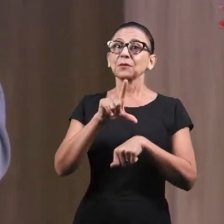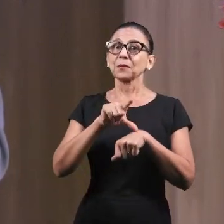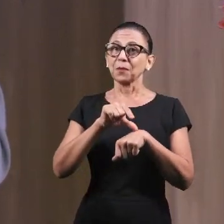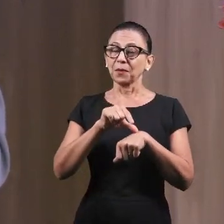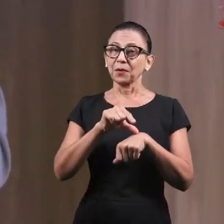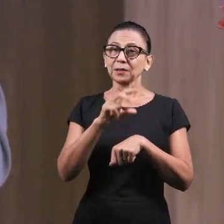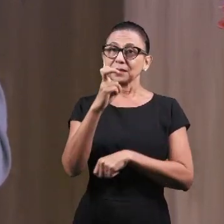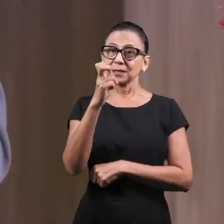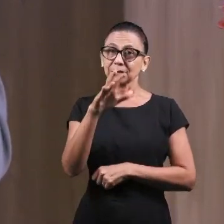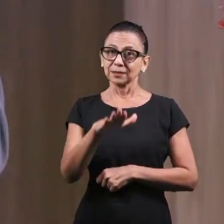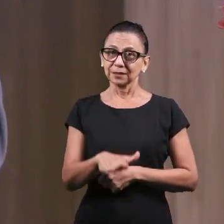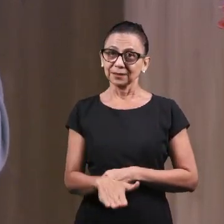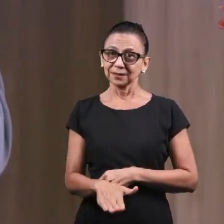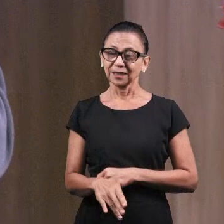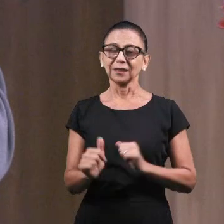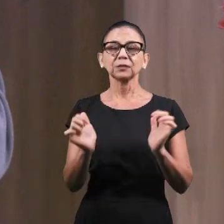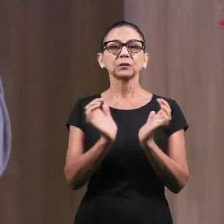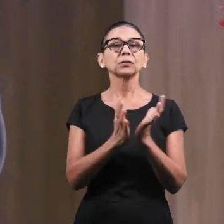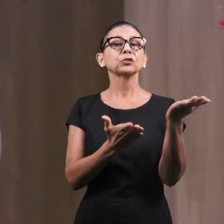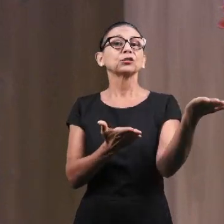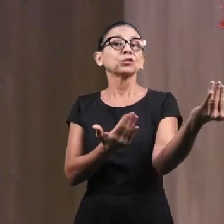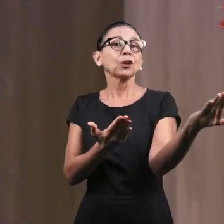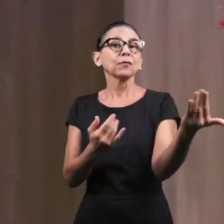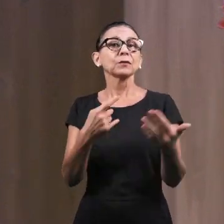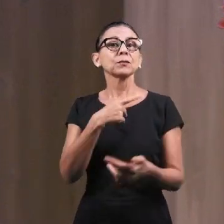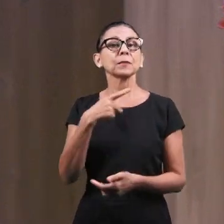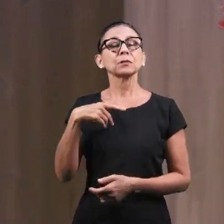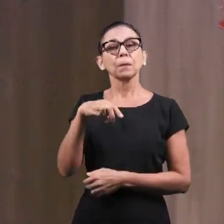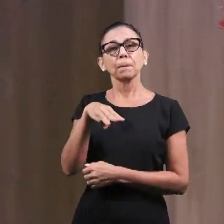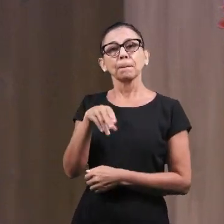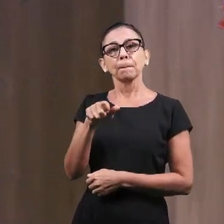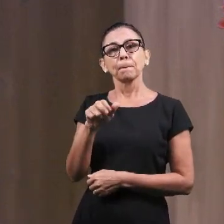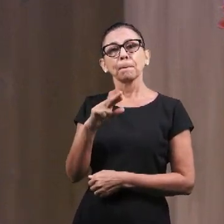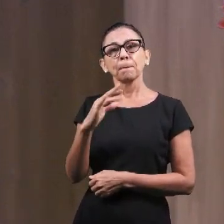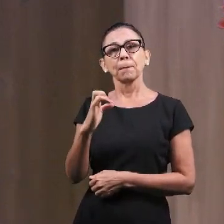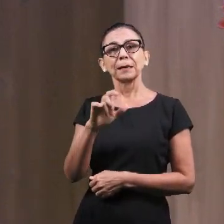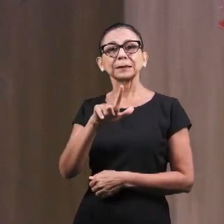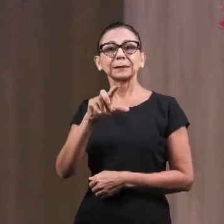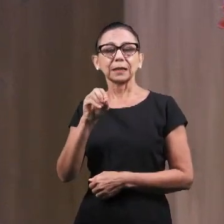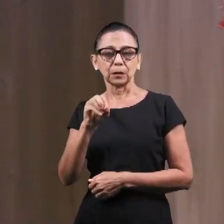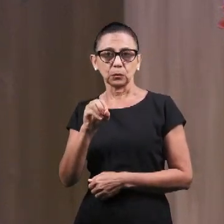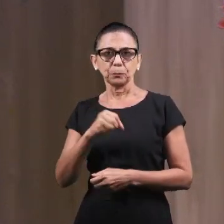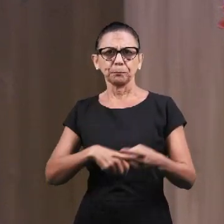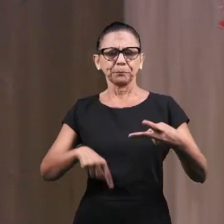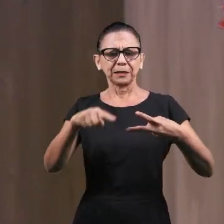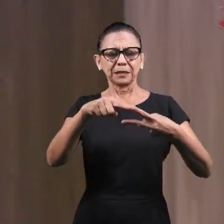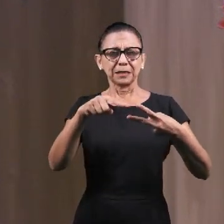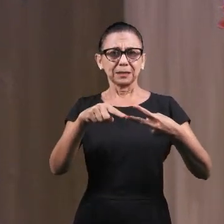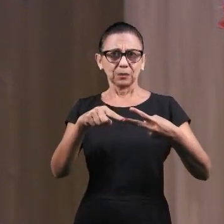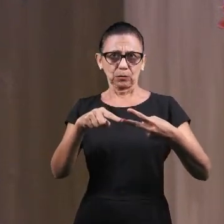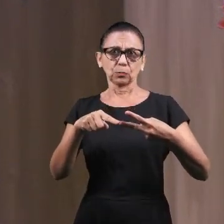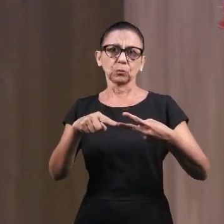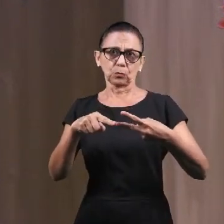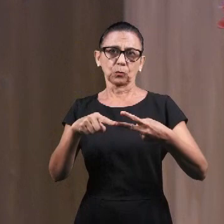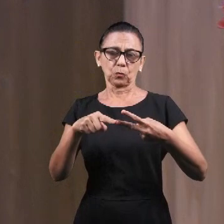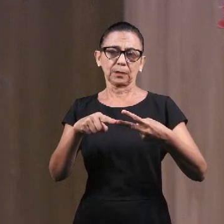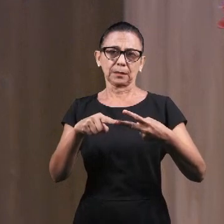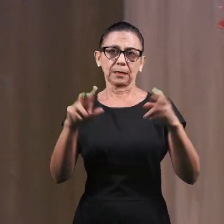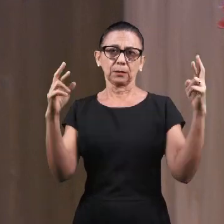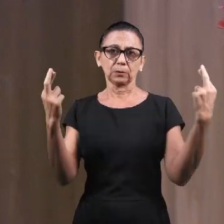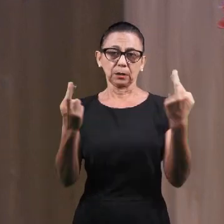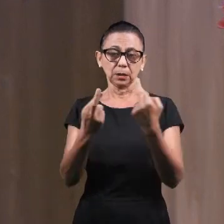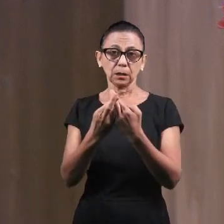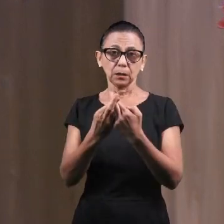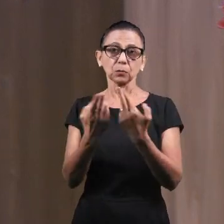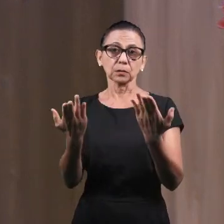jeunes, le pasteur Marcelo Ferreira, ces paroles ont été transmises aujourd'hui pour le nord du Brésil, mais il y a eu une direction du